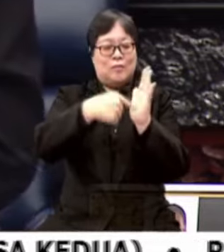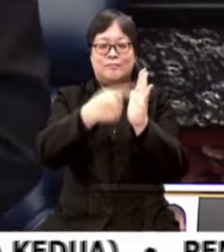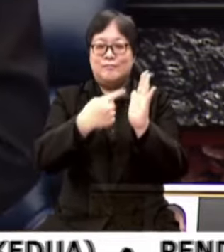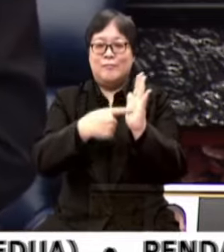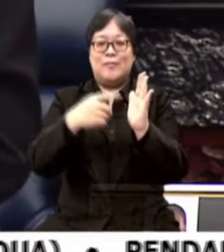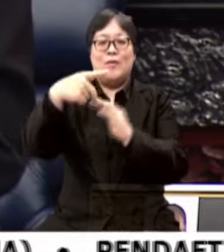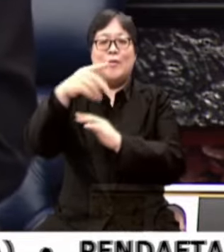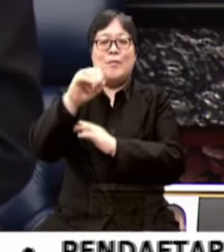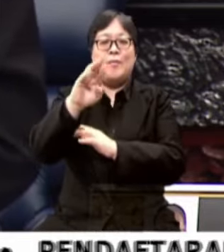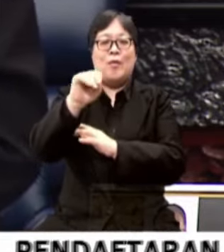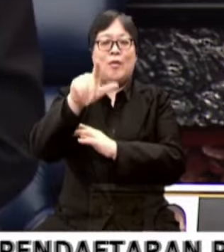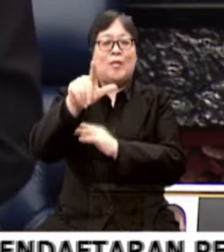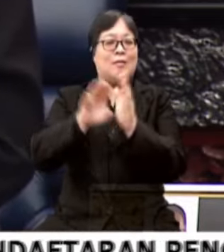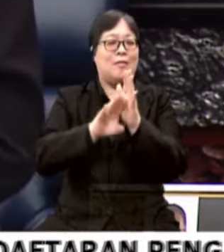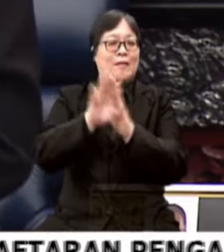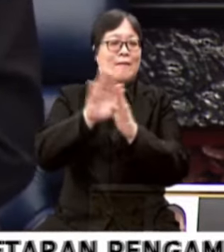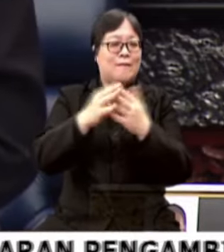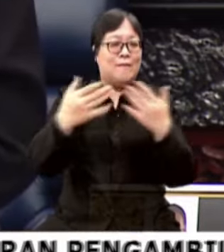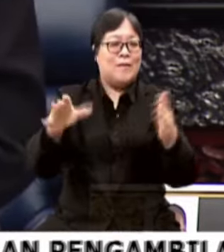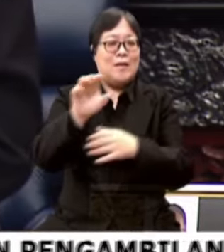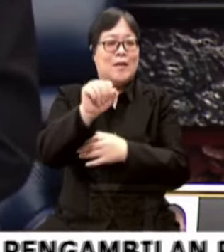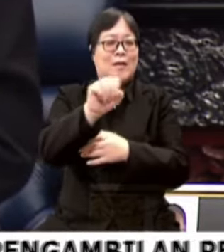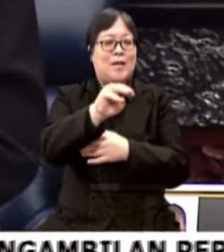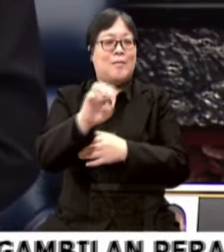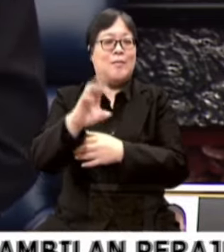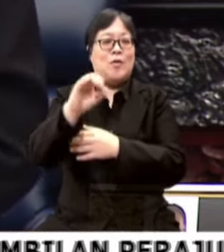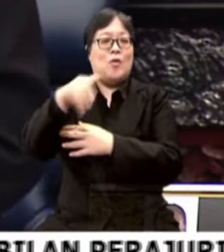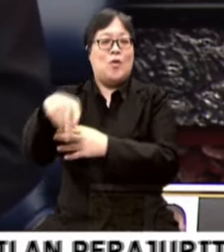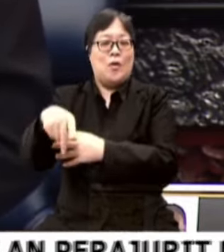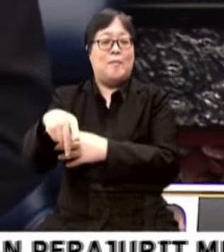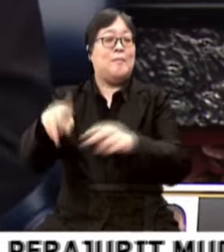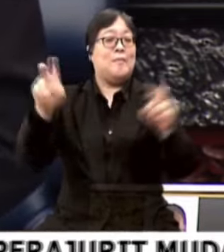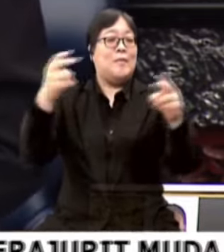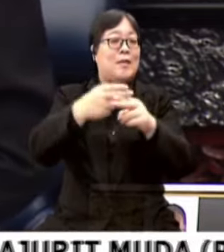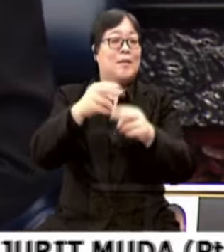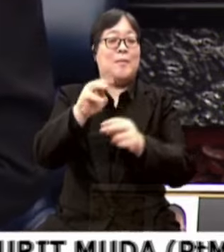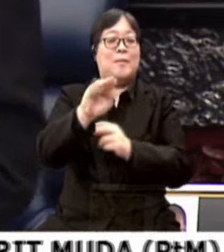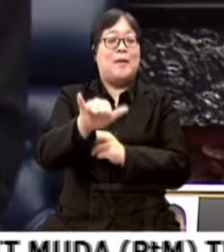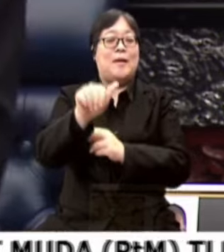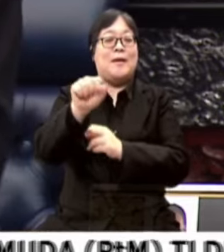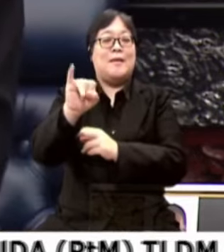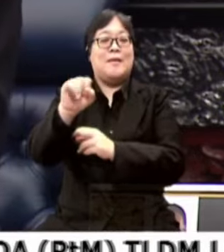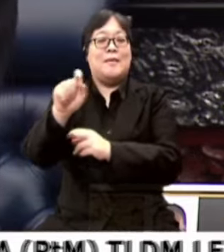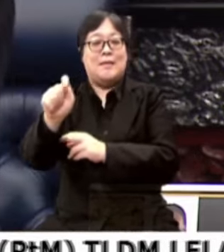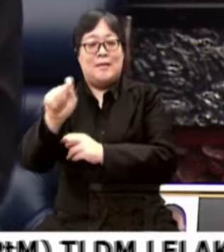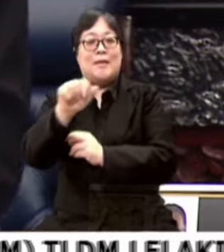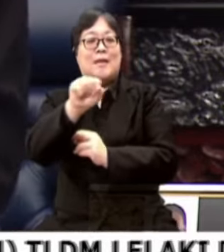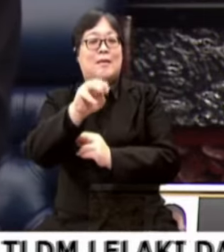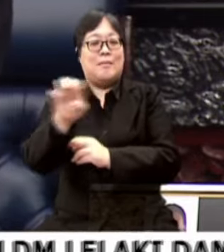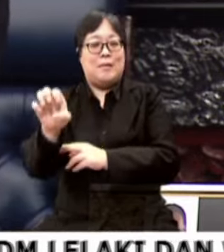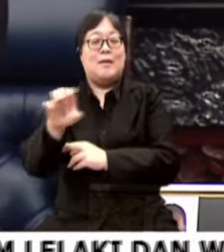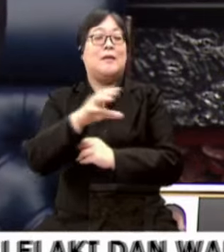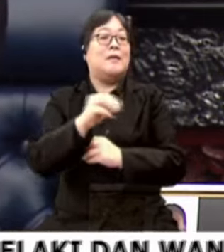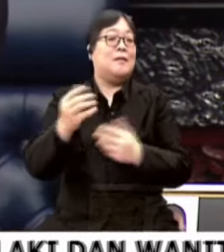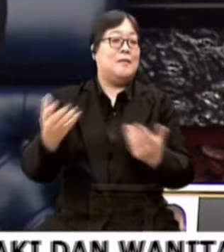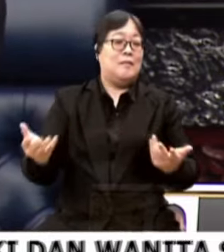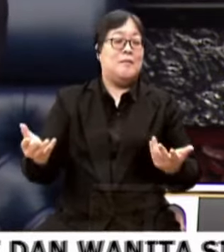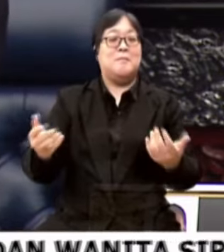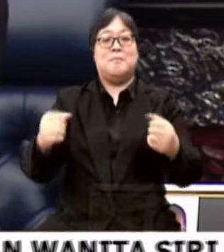foto yang telah dibangunkan oleh semikop yang kita kenali sebagai my Asus dan boleh